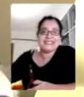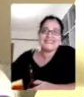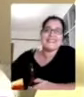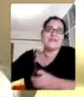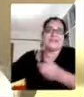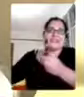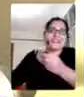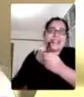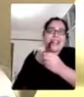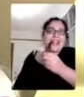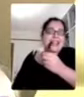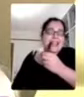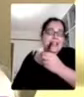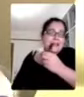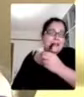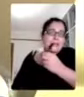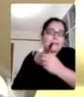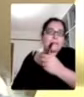değil.